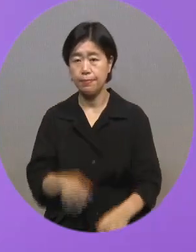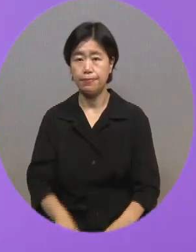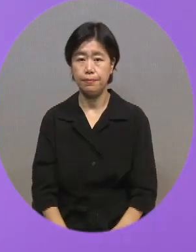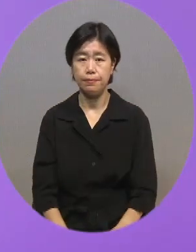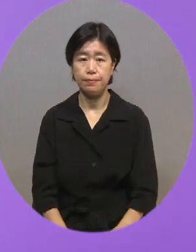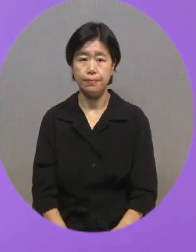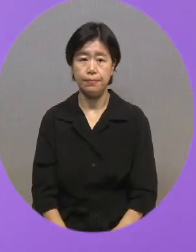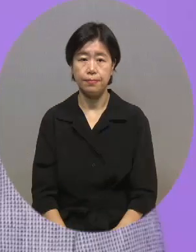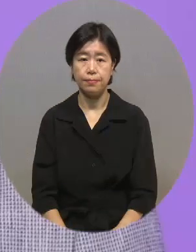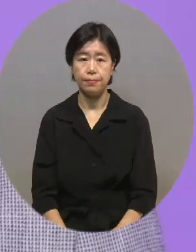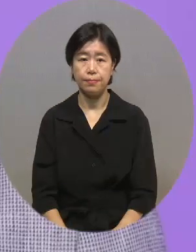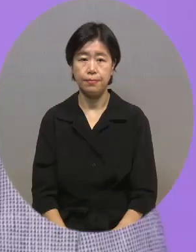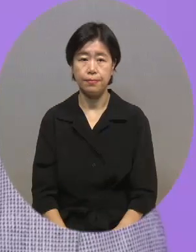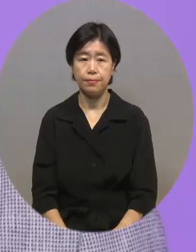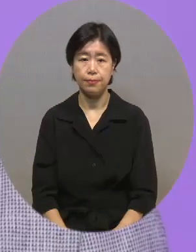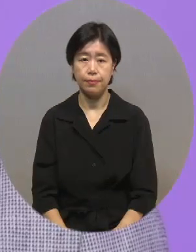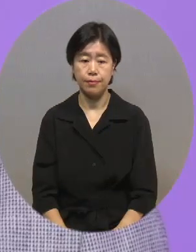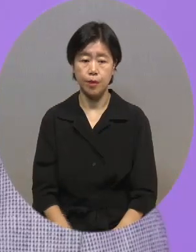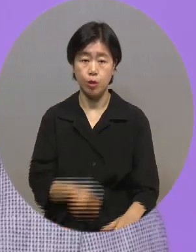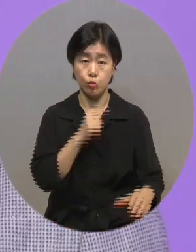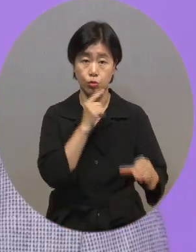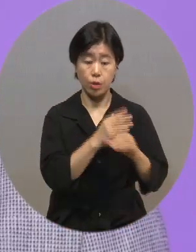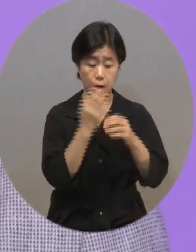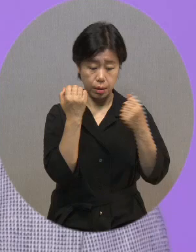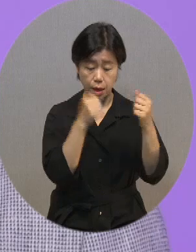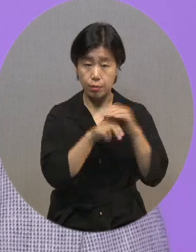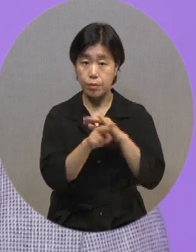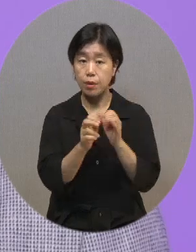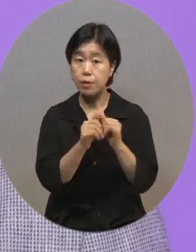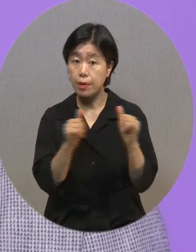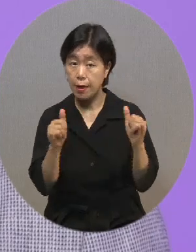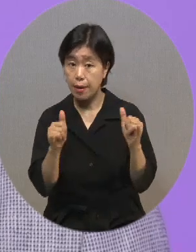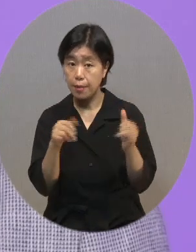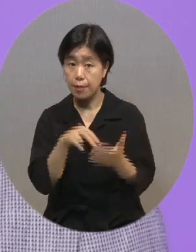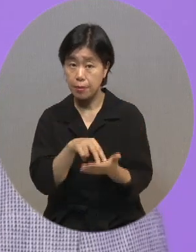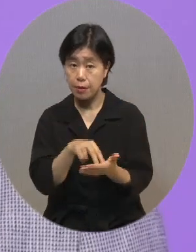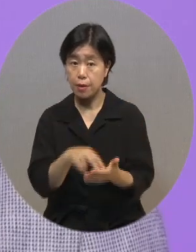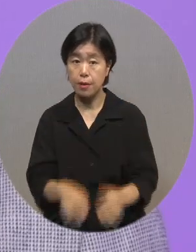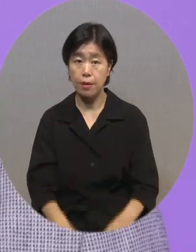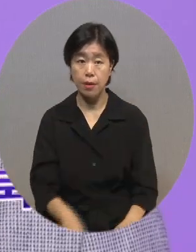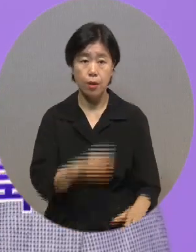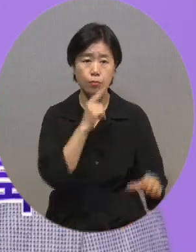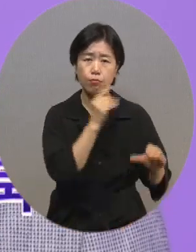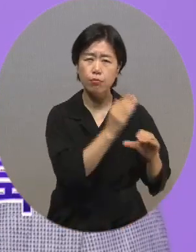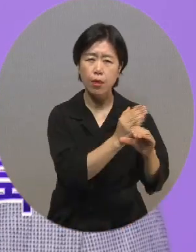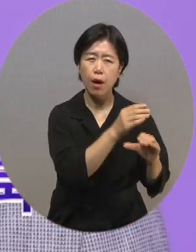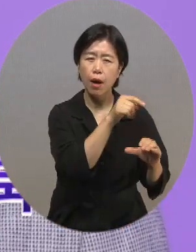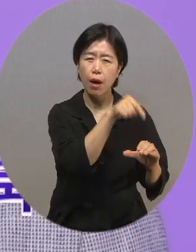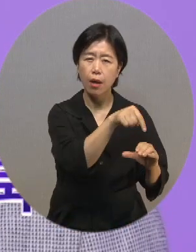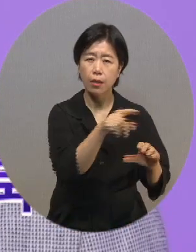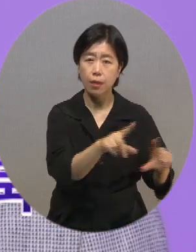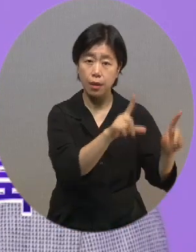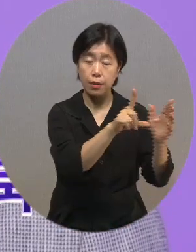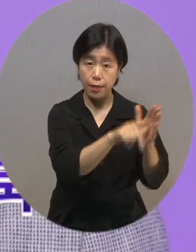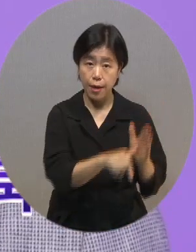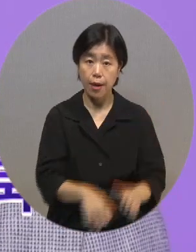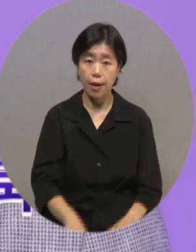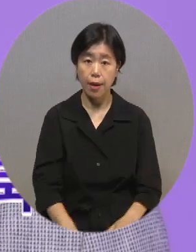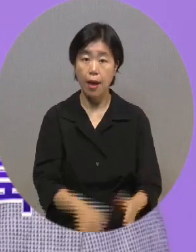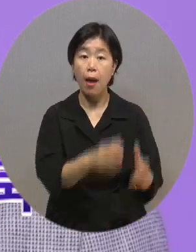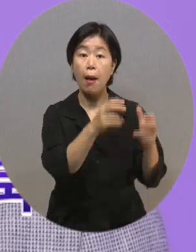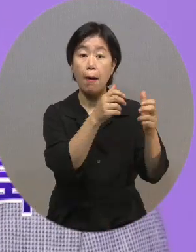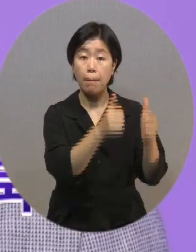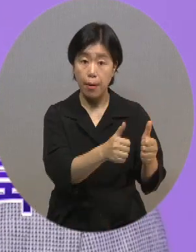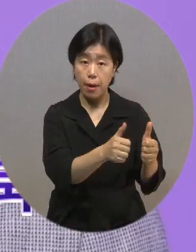드리고 싶습니다. 저희 탈북민들 같은 경우에는 북한에서 그 제대로 된 그